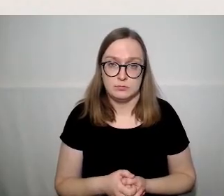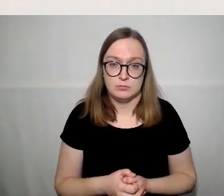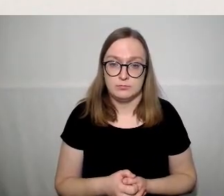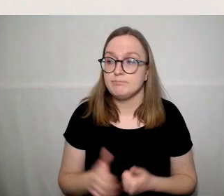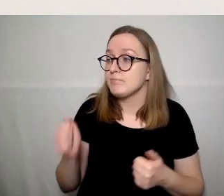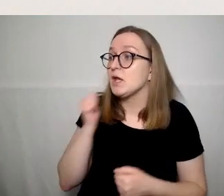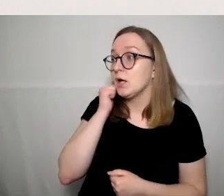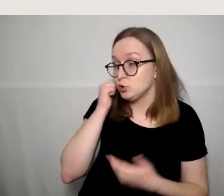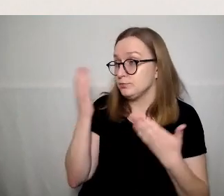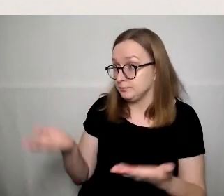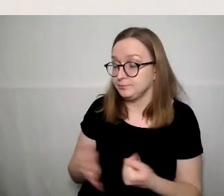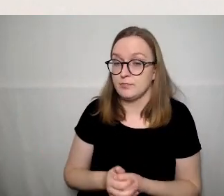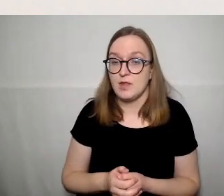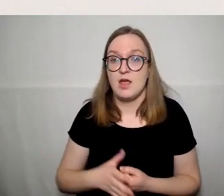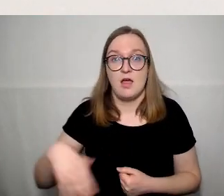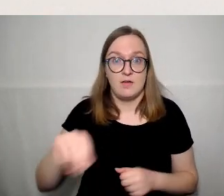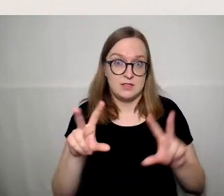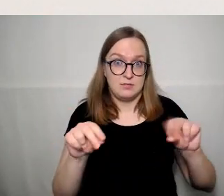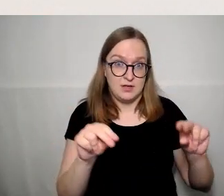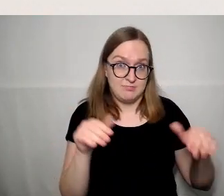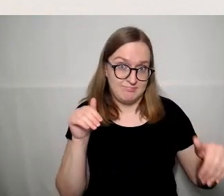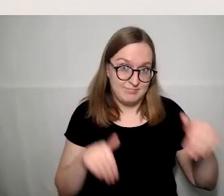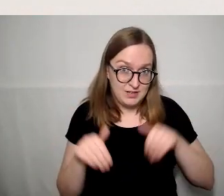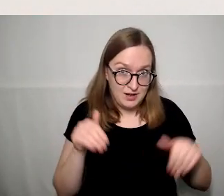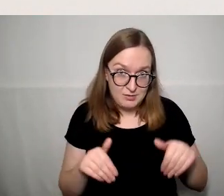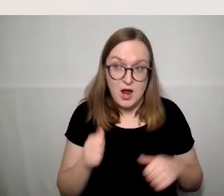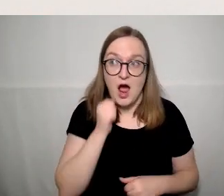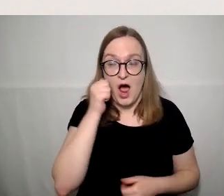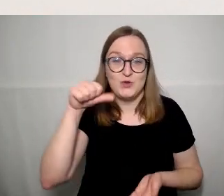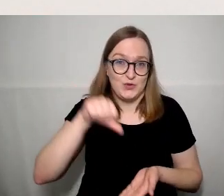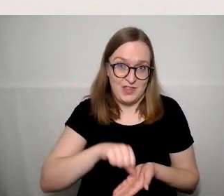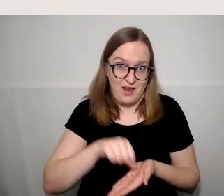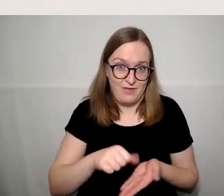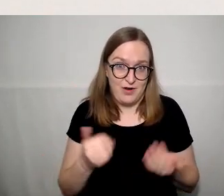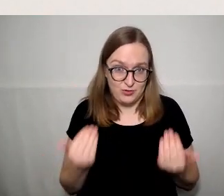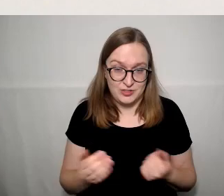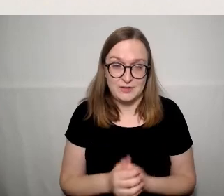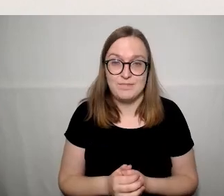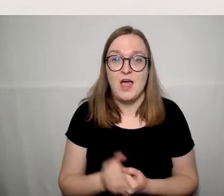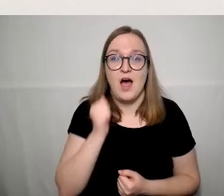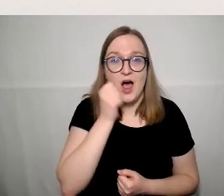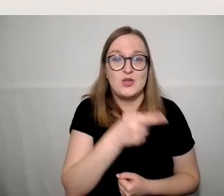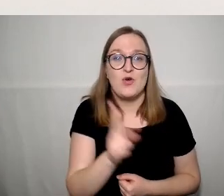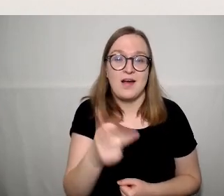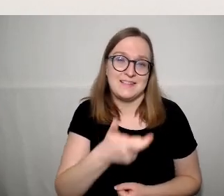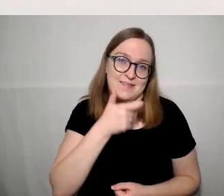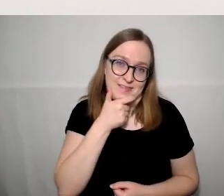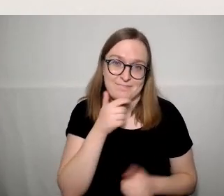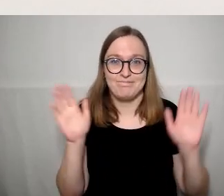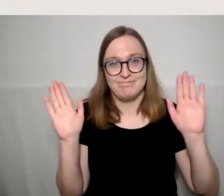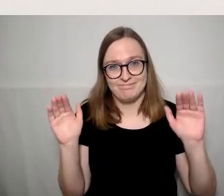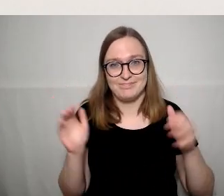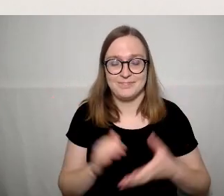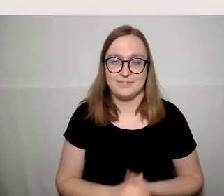Ačiū. Tai aš linkiu jums sėkmės rinkimuose. Dėkoju, kad buvo šiandieną laidoje. ir ačiū visiems, kurie žiūrėjote. Viso geriausio.